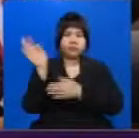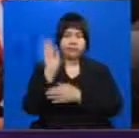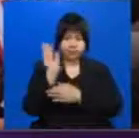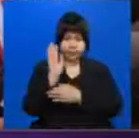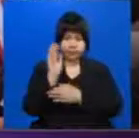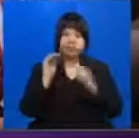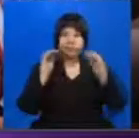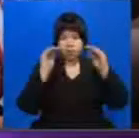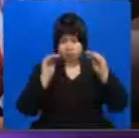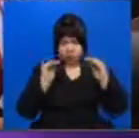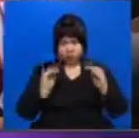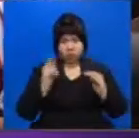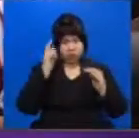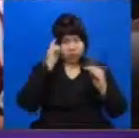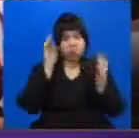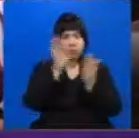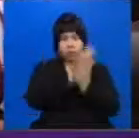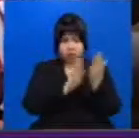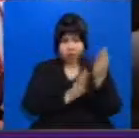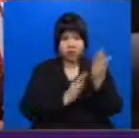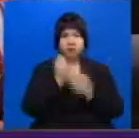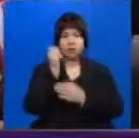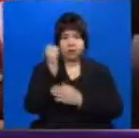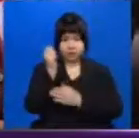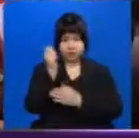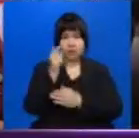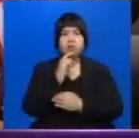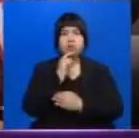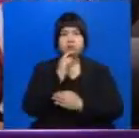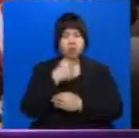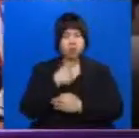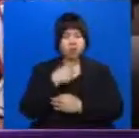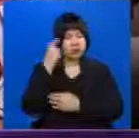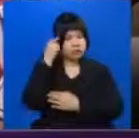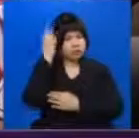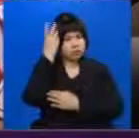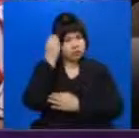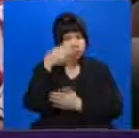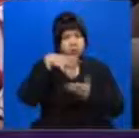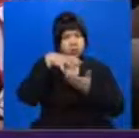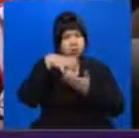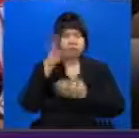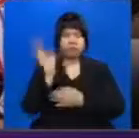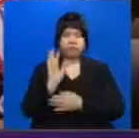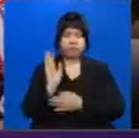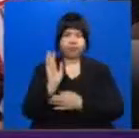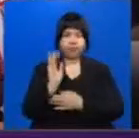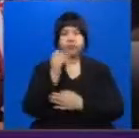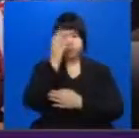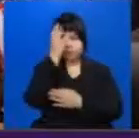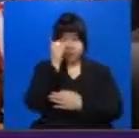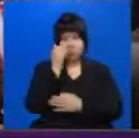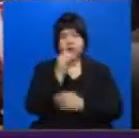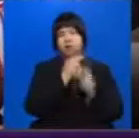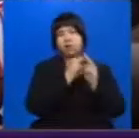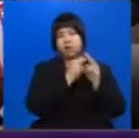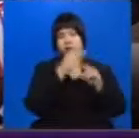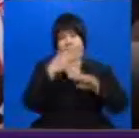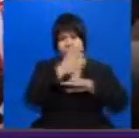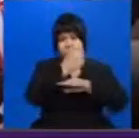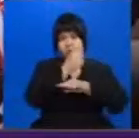เชื่อว่าจะเป็นผลดีต่อบ้านเมืองทั้งนี้ปฏิเสธแสดงความเห็นเรื่องนายกรัฐมนตรีคนกลางเพราะเป็นเรื่องของฝ่ายการเมื